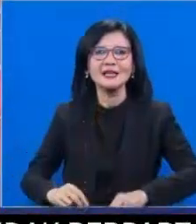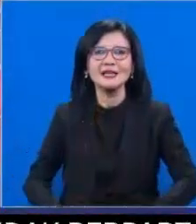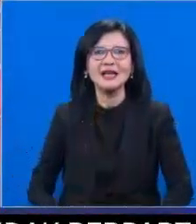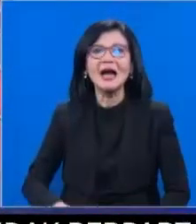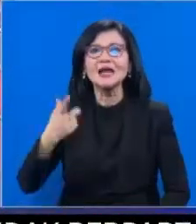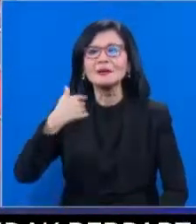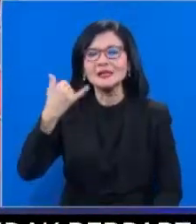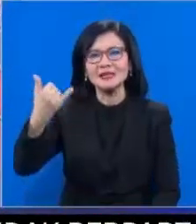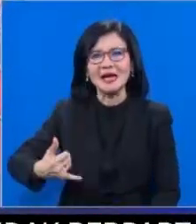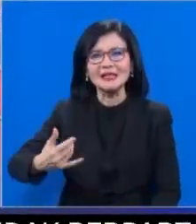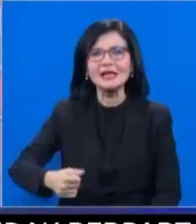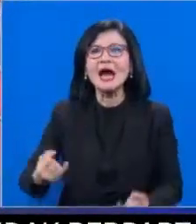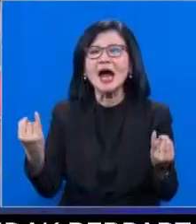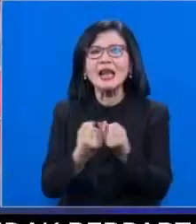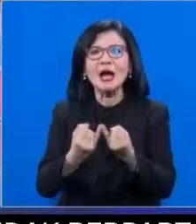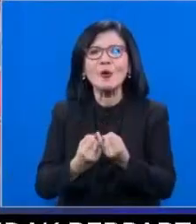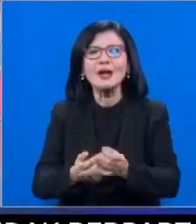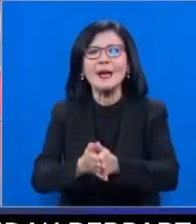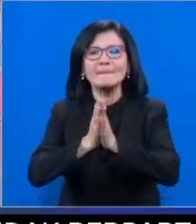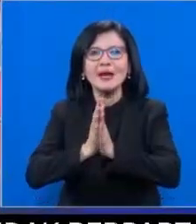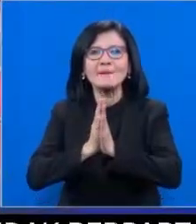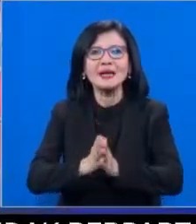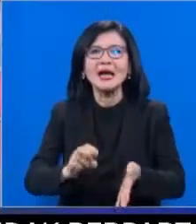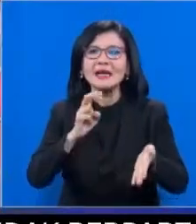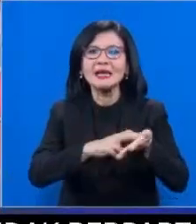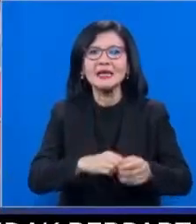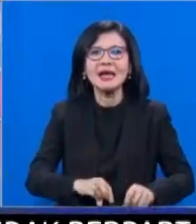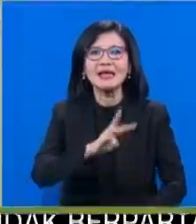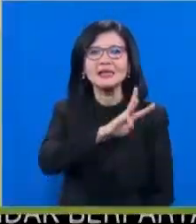laga terakhir grup A melawan Myanmar dengan skor kemenangan 3-1.